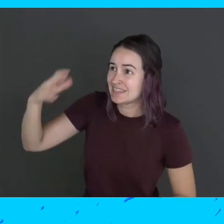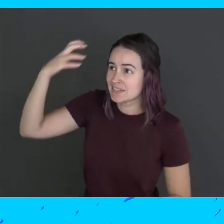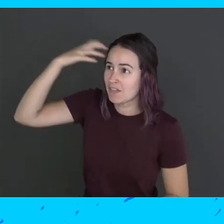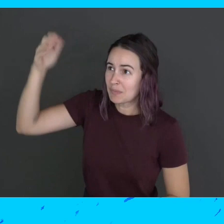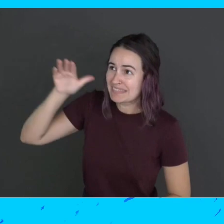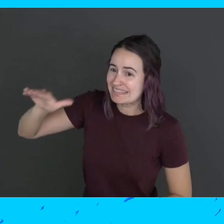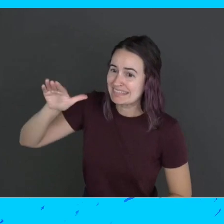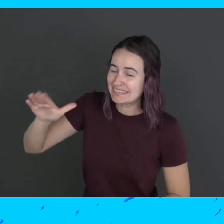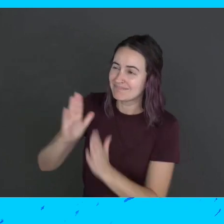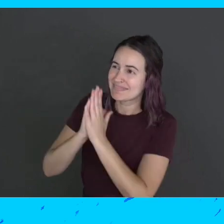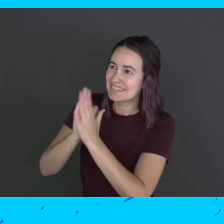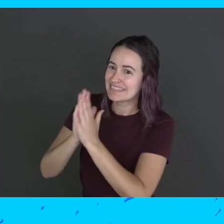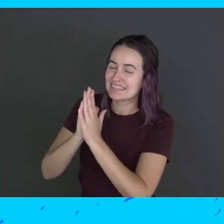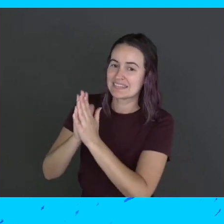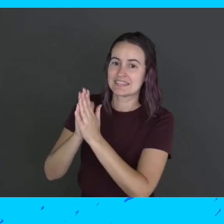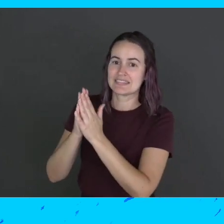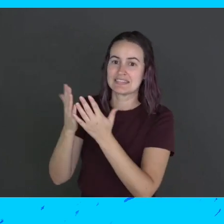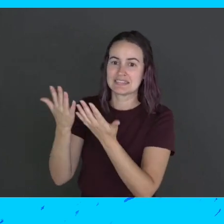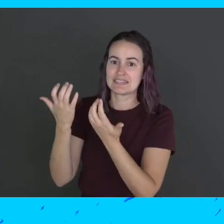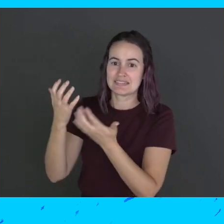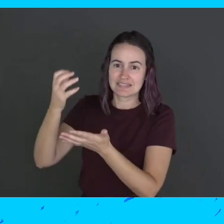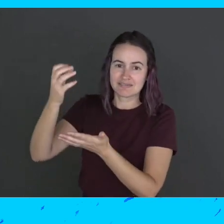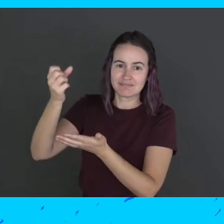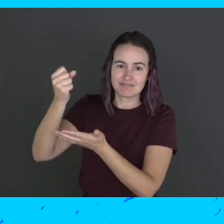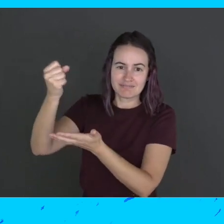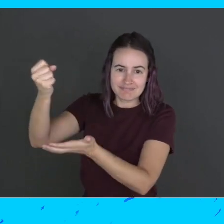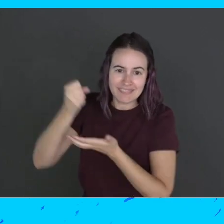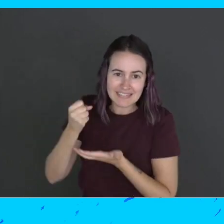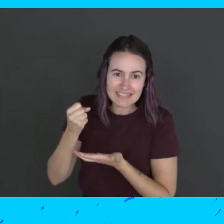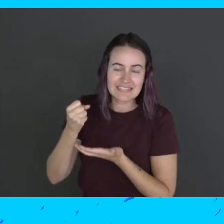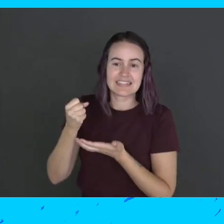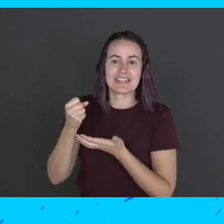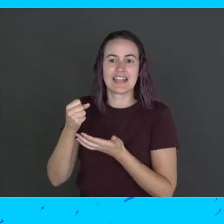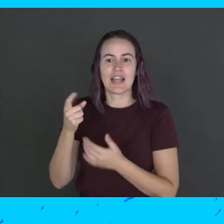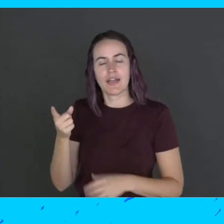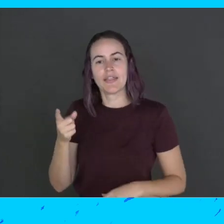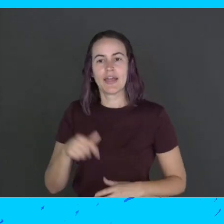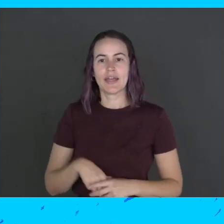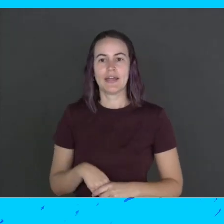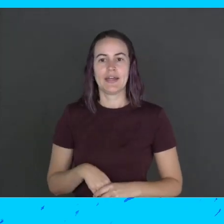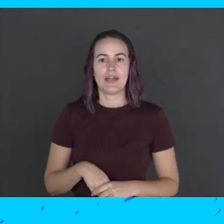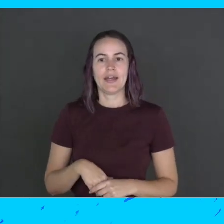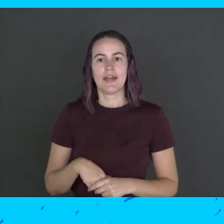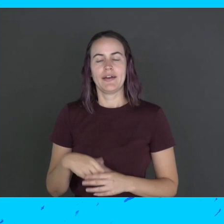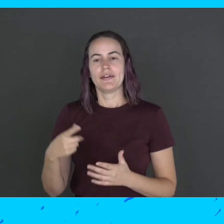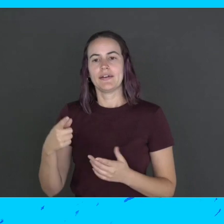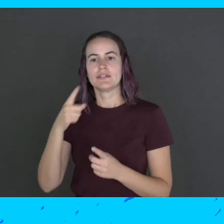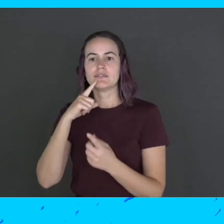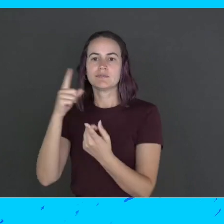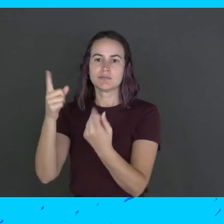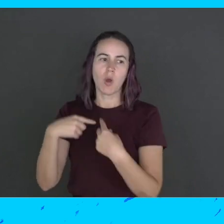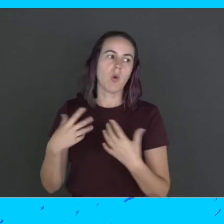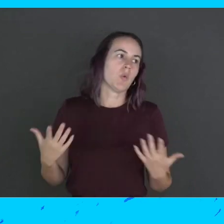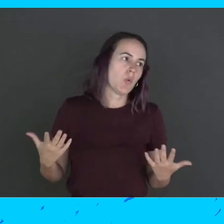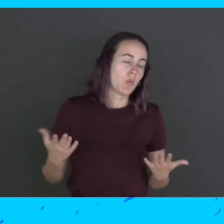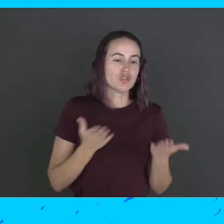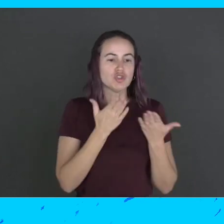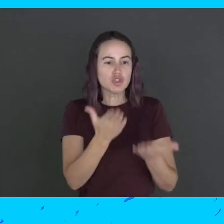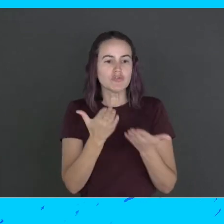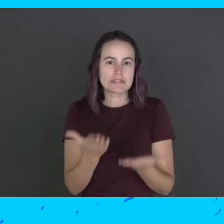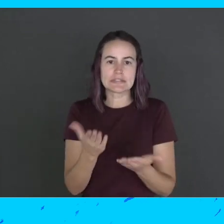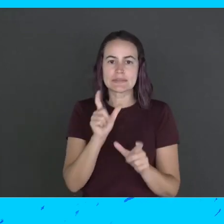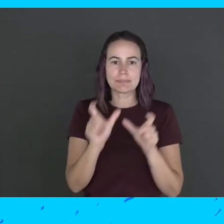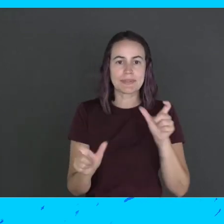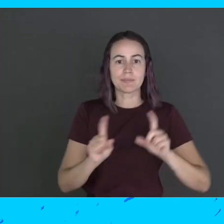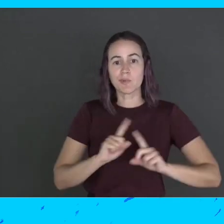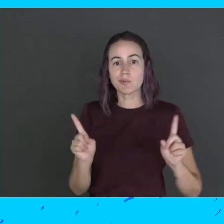en nous sollicitant aux législateurs que les polices, que les politiques soient mises